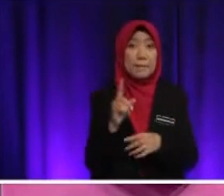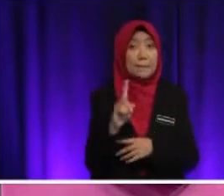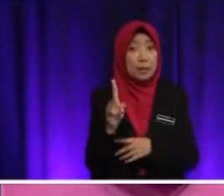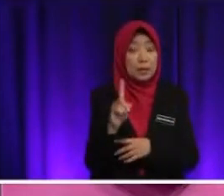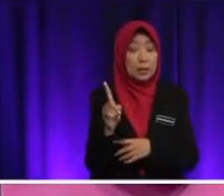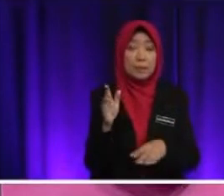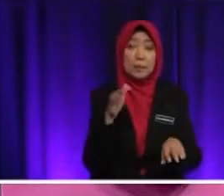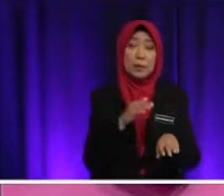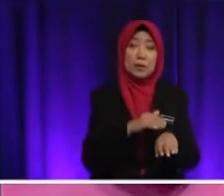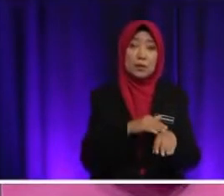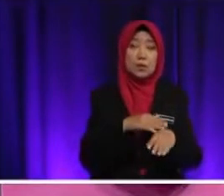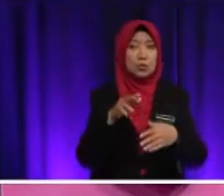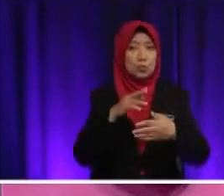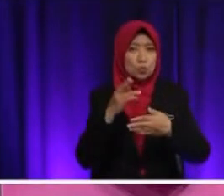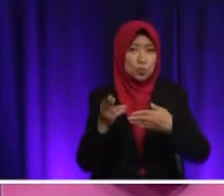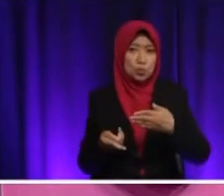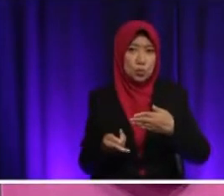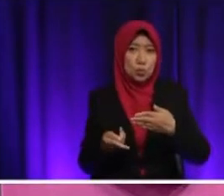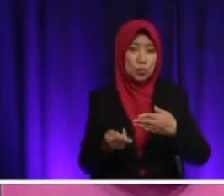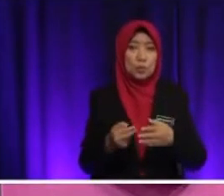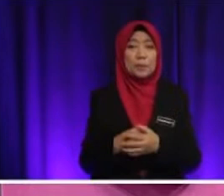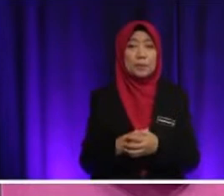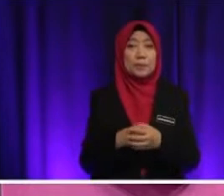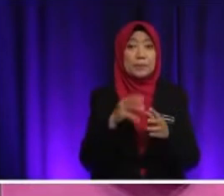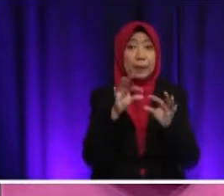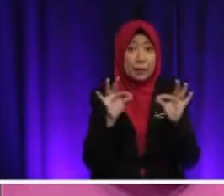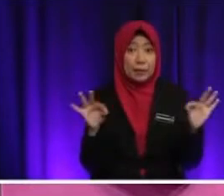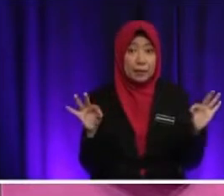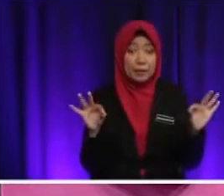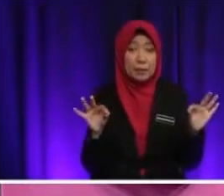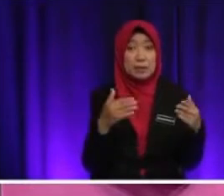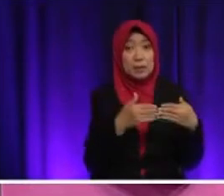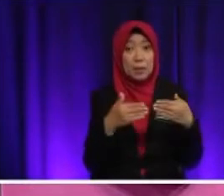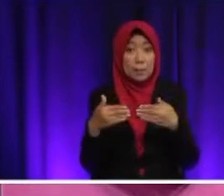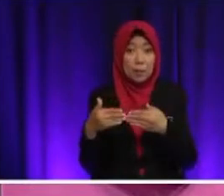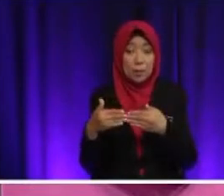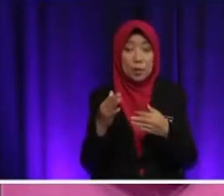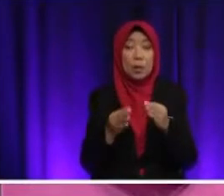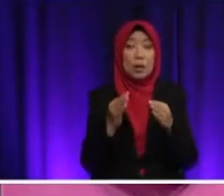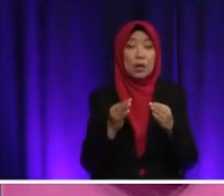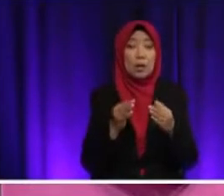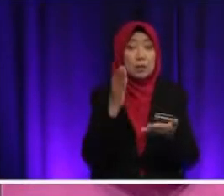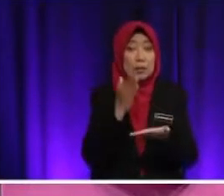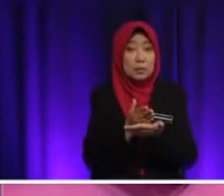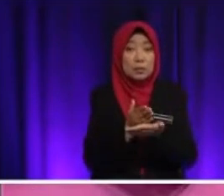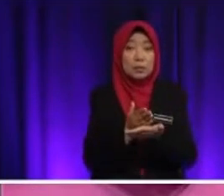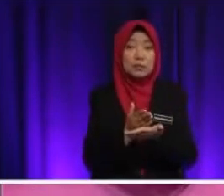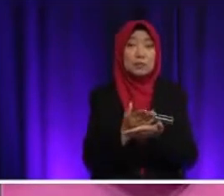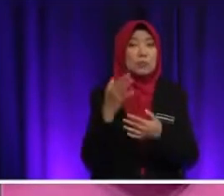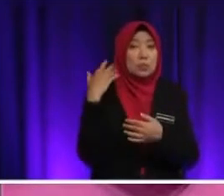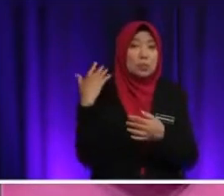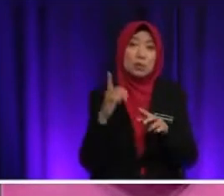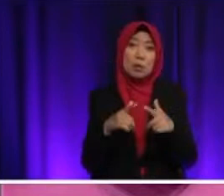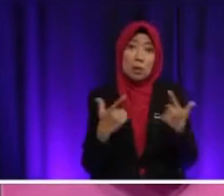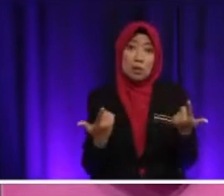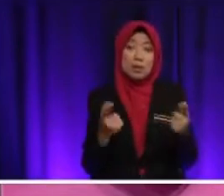Berada pada hujung kalimah ketika bacaan secara wasal. Sambung. Kalau berhenti jadi qad. Tapi bila sambung